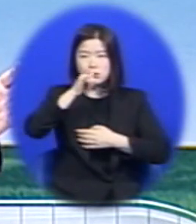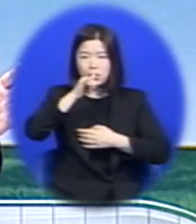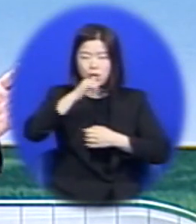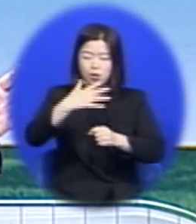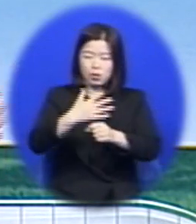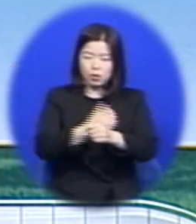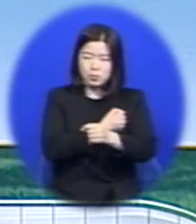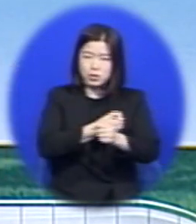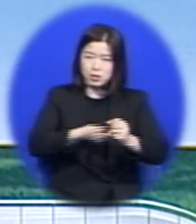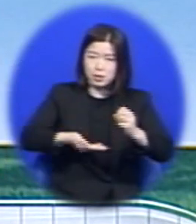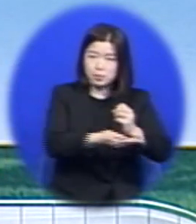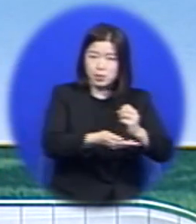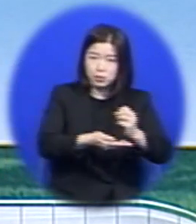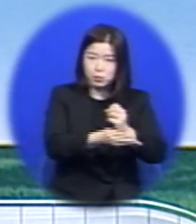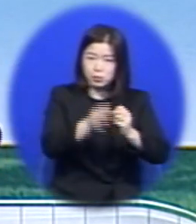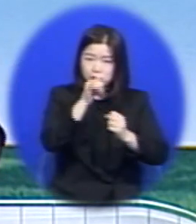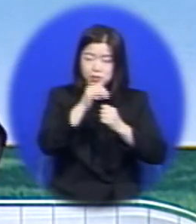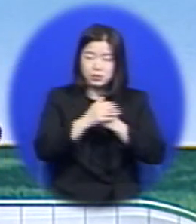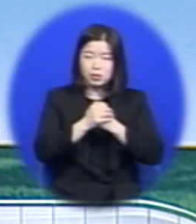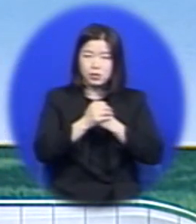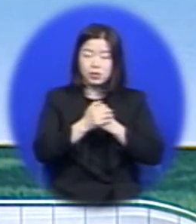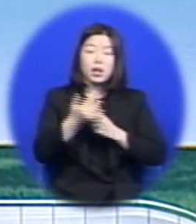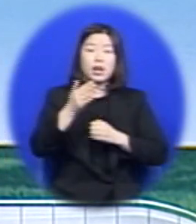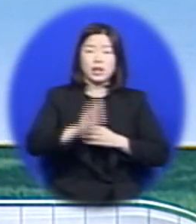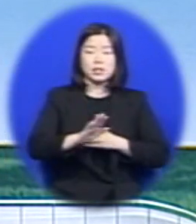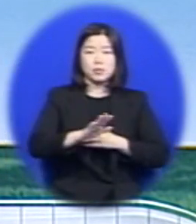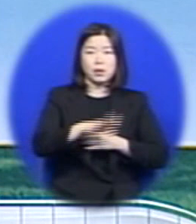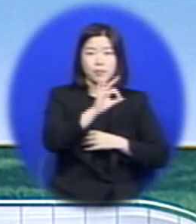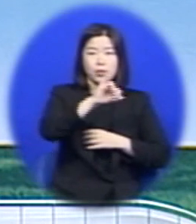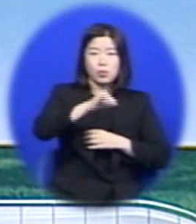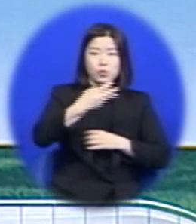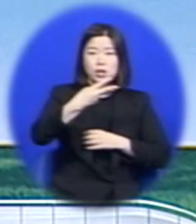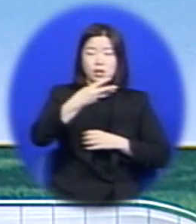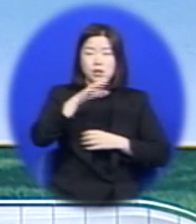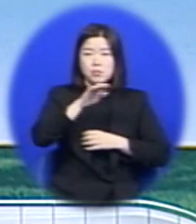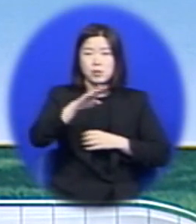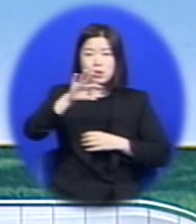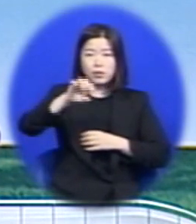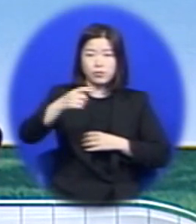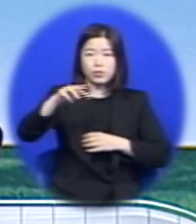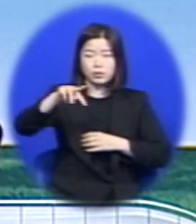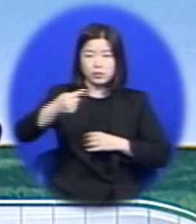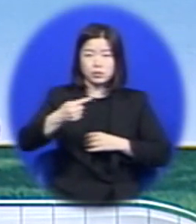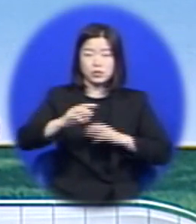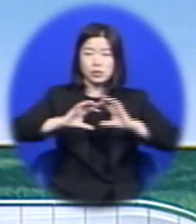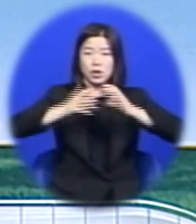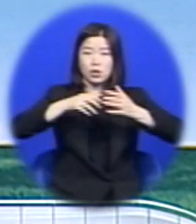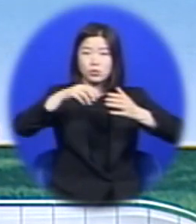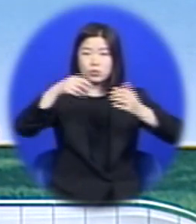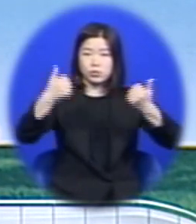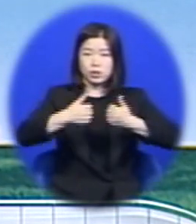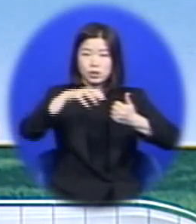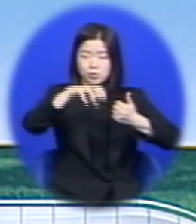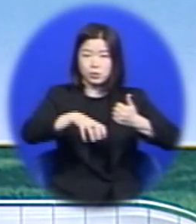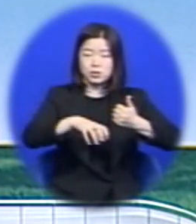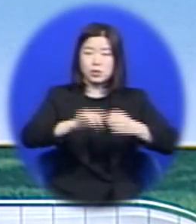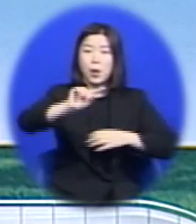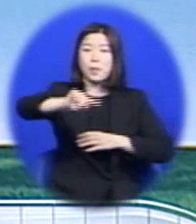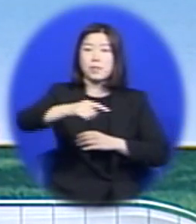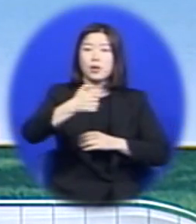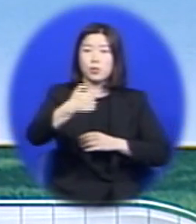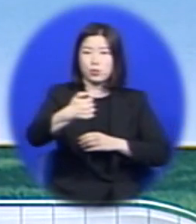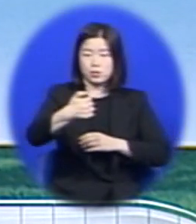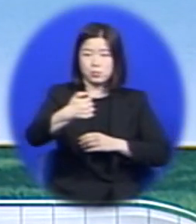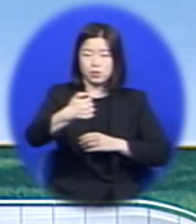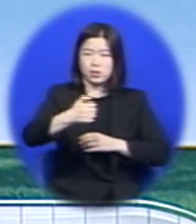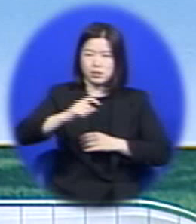있습니다. 그래도 윌리엄 윌버퍼스는 국회에서 150번이나 그는 아주 강하고